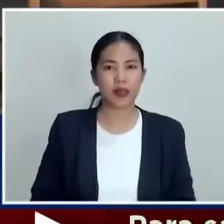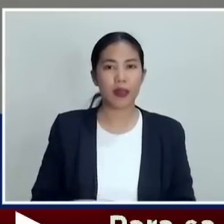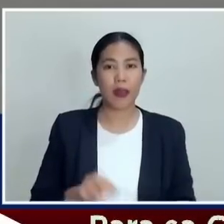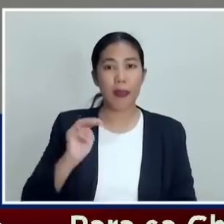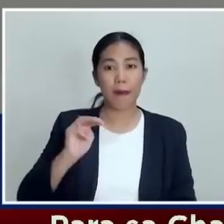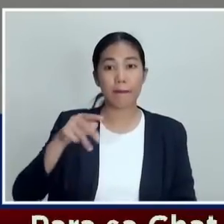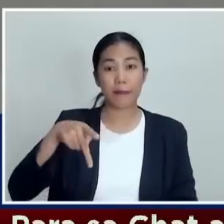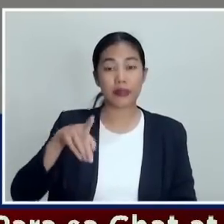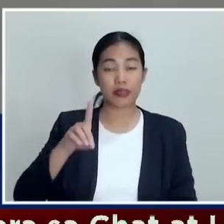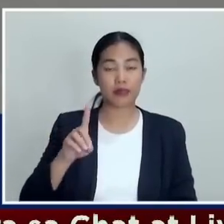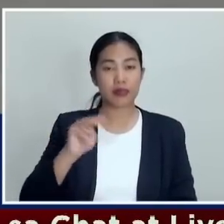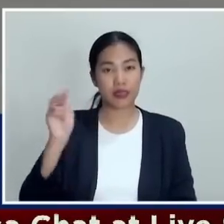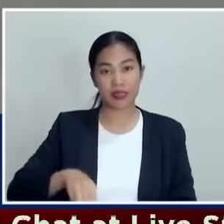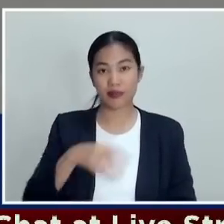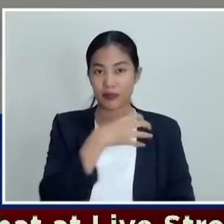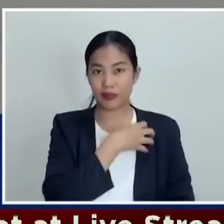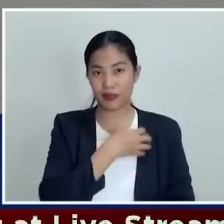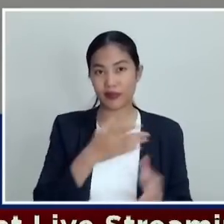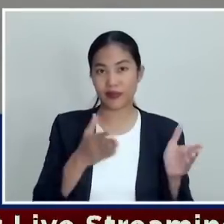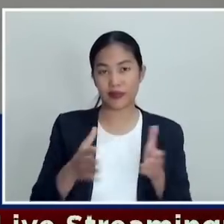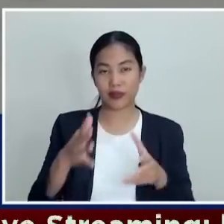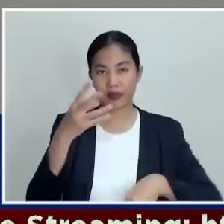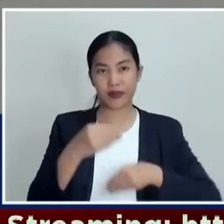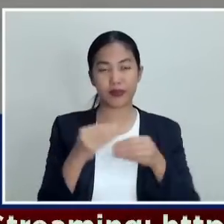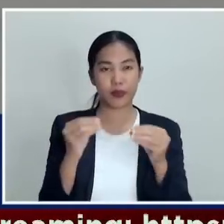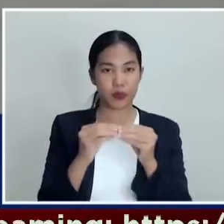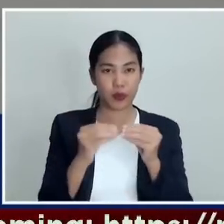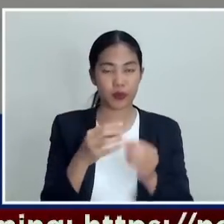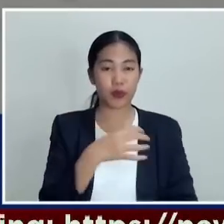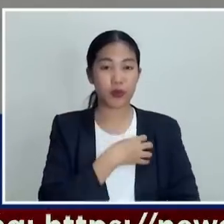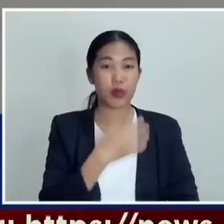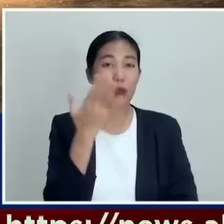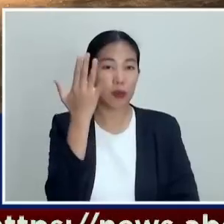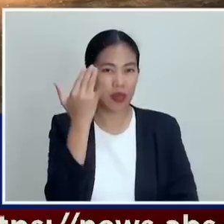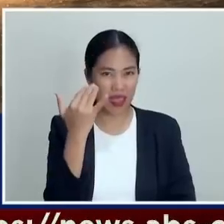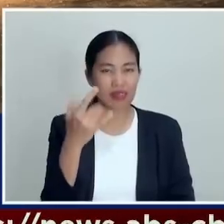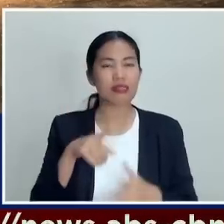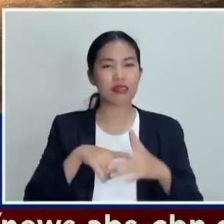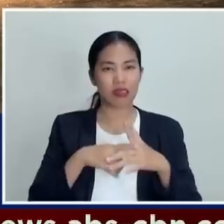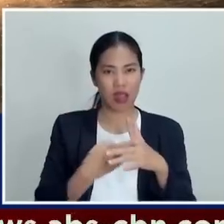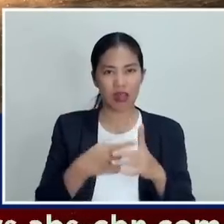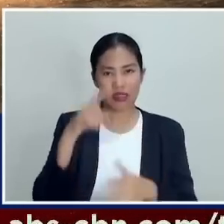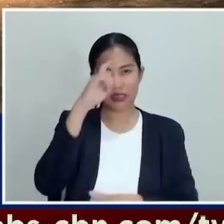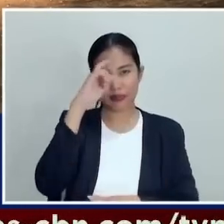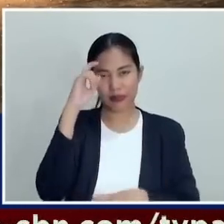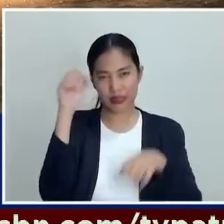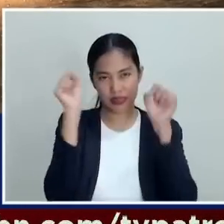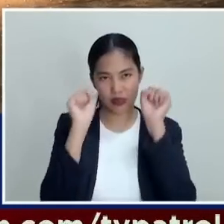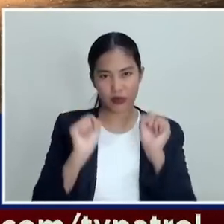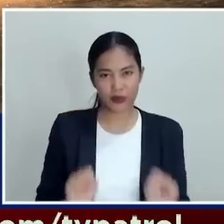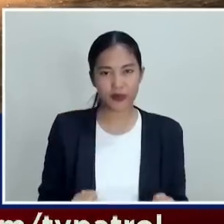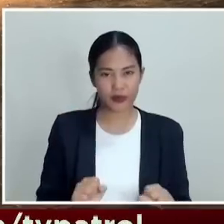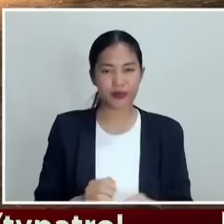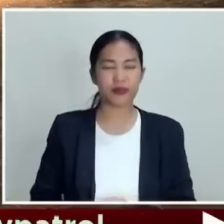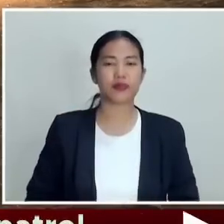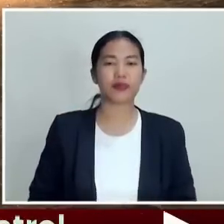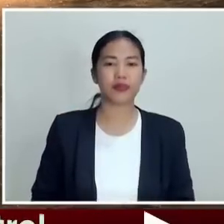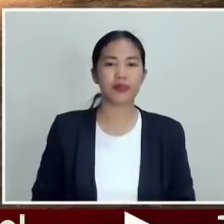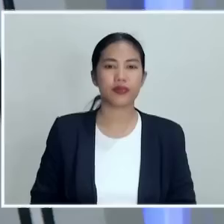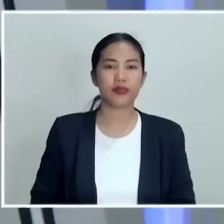magbabantay sa lugar, lalo na ngayong papalapit na ang tag-init. Raya Kapulong, ABS-CBN News.